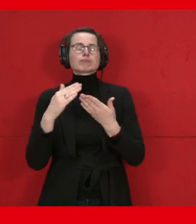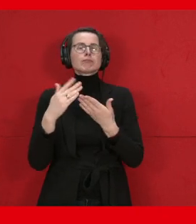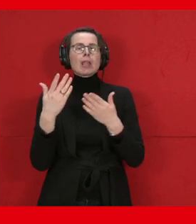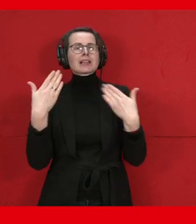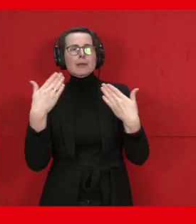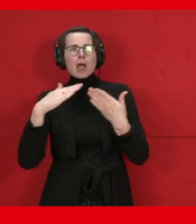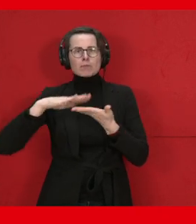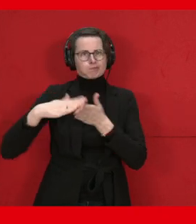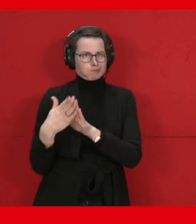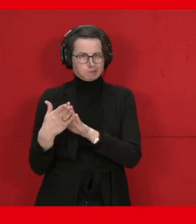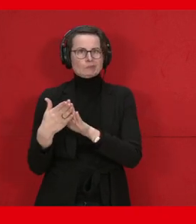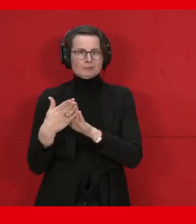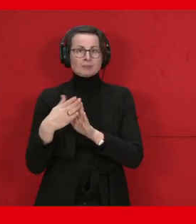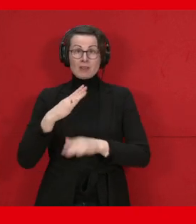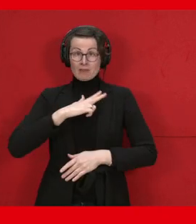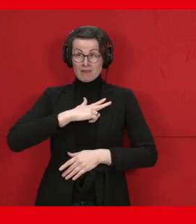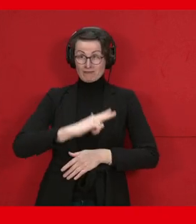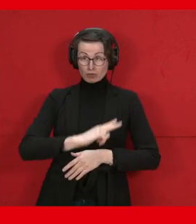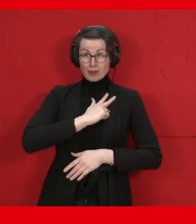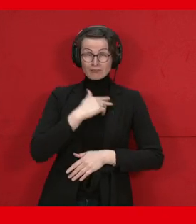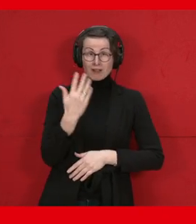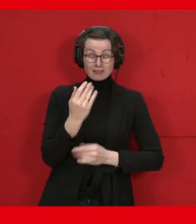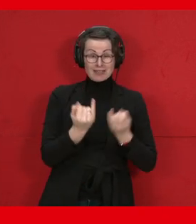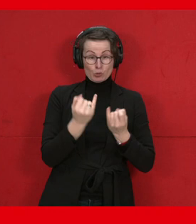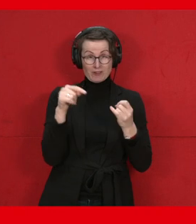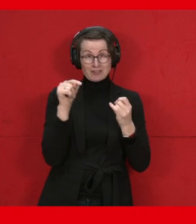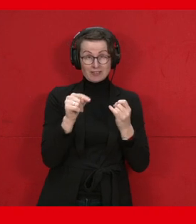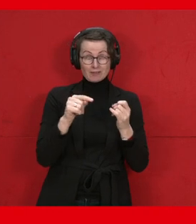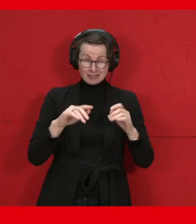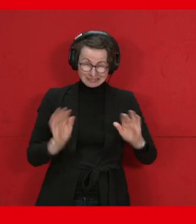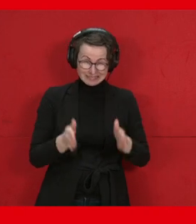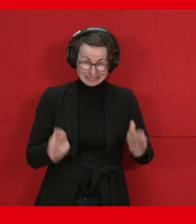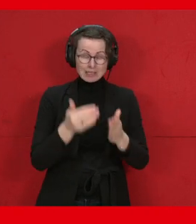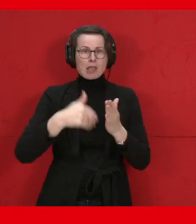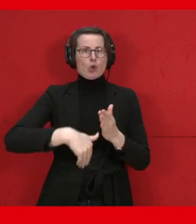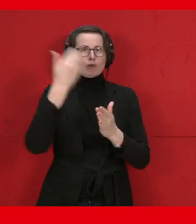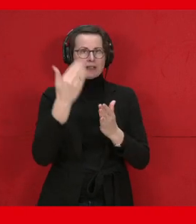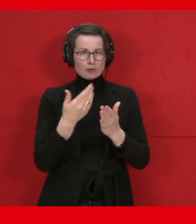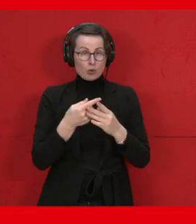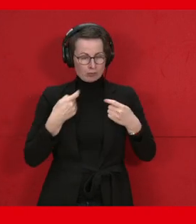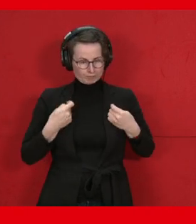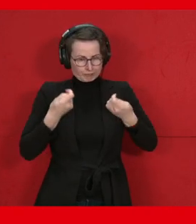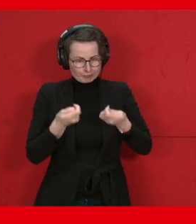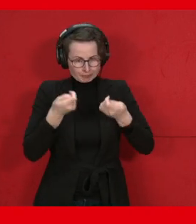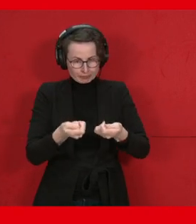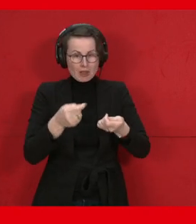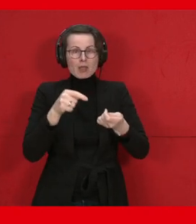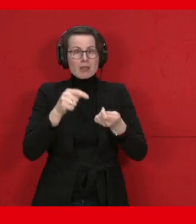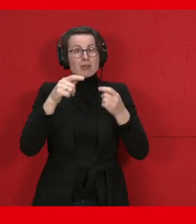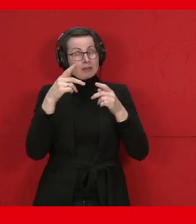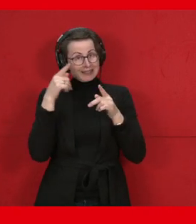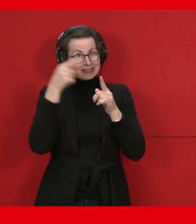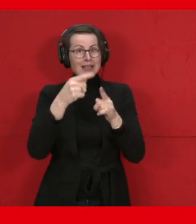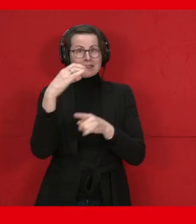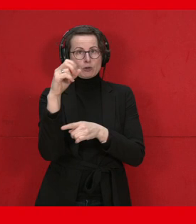Klimakontrakt. Und zwar unser Versprechen, wir in der Industrie bringen die Innovationen, die Investitionen schrittweise in eine